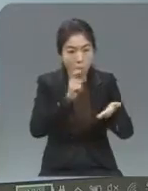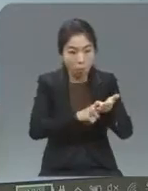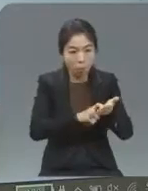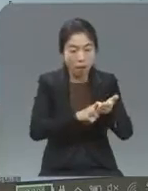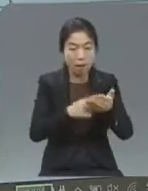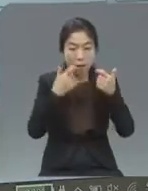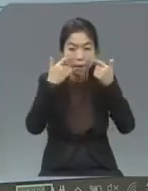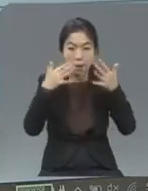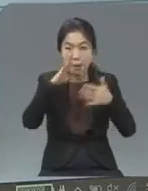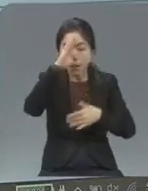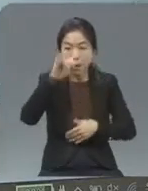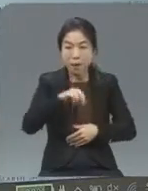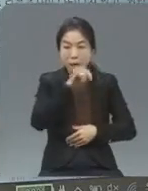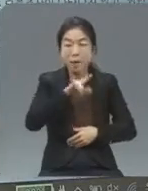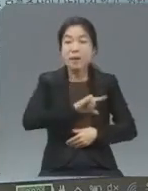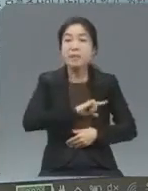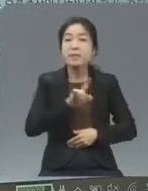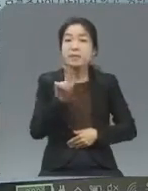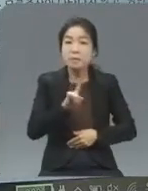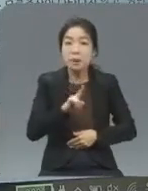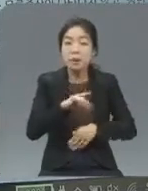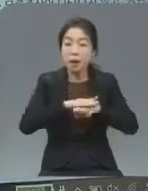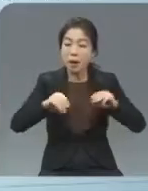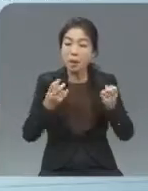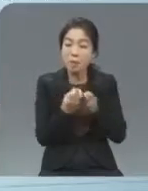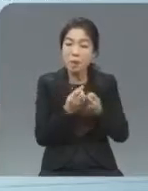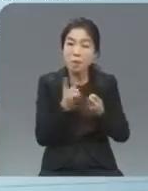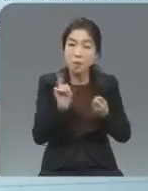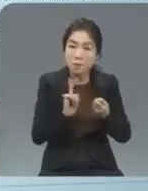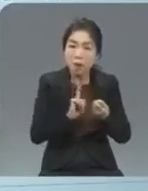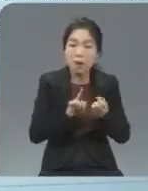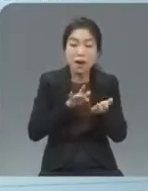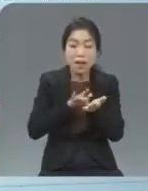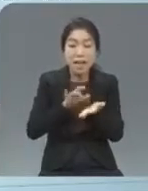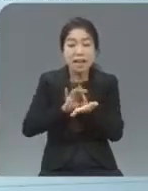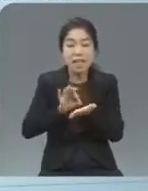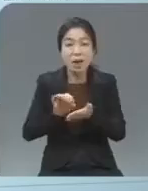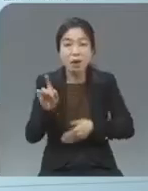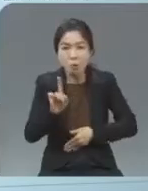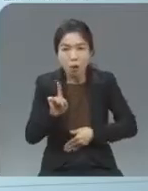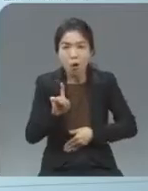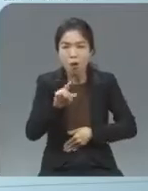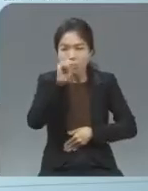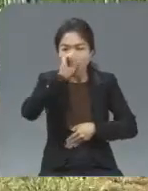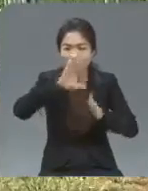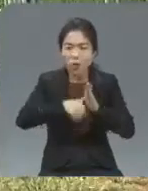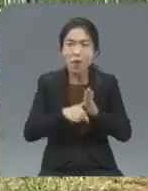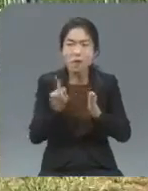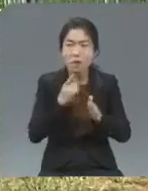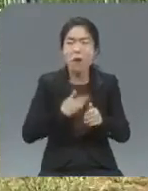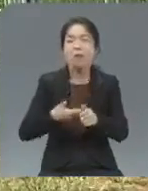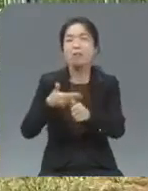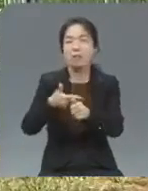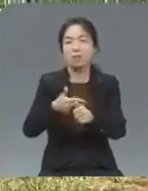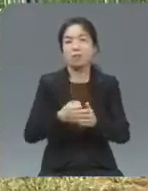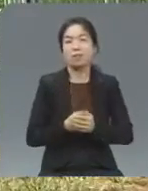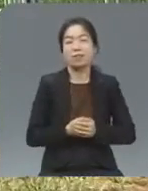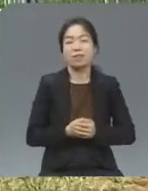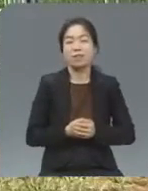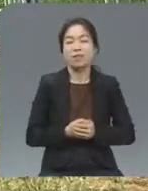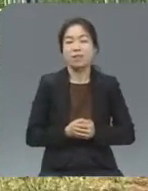정확한 병해충 진단명과 방제법을 찾아 방제약을 처해야 하는 최적의 시기까지 안내해 줍니다.